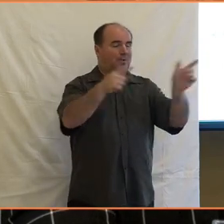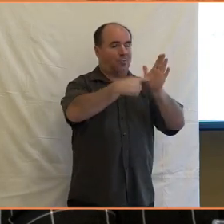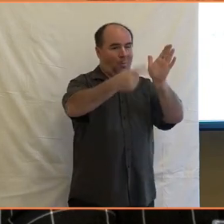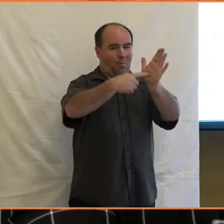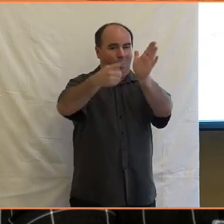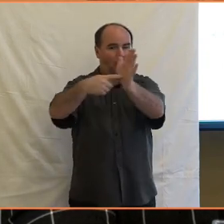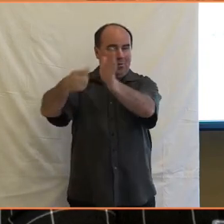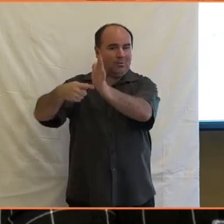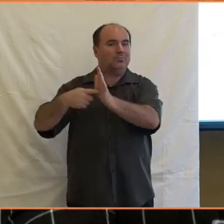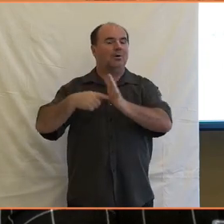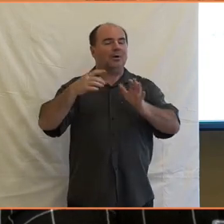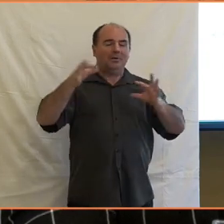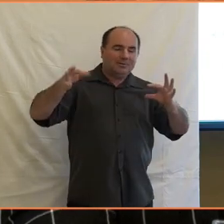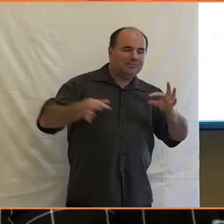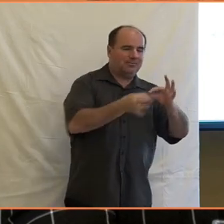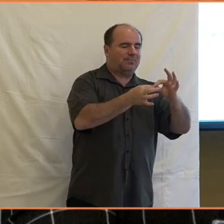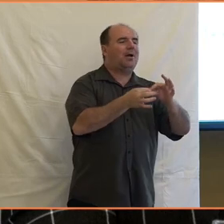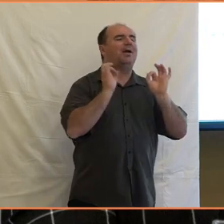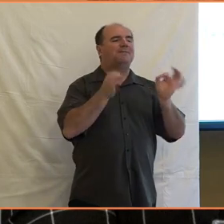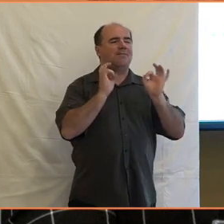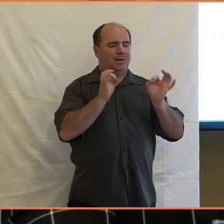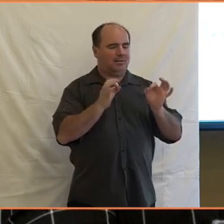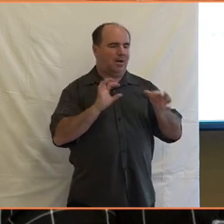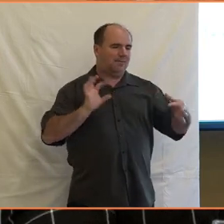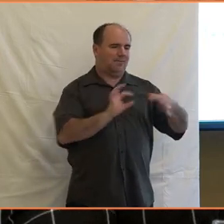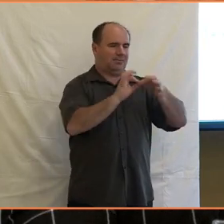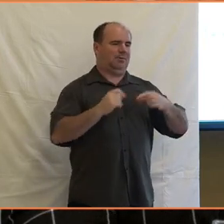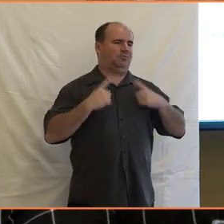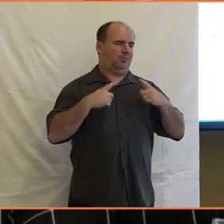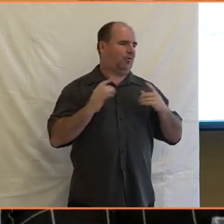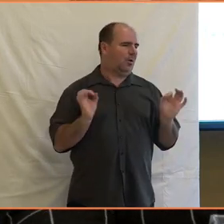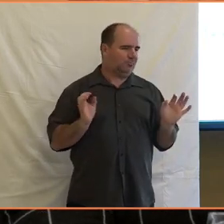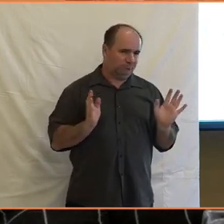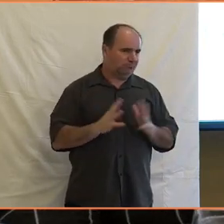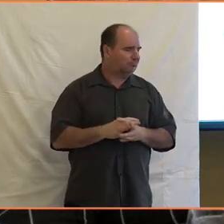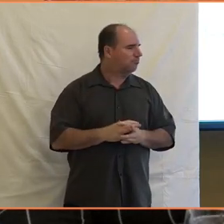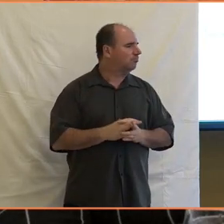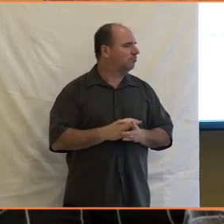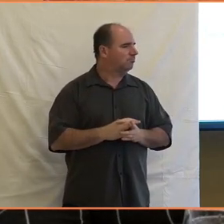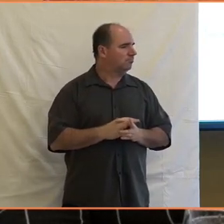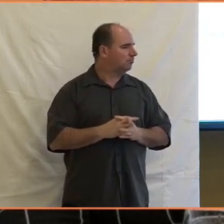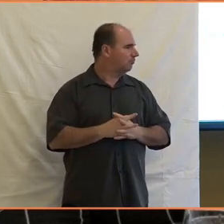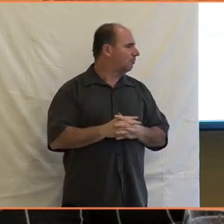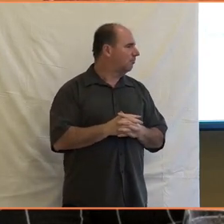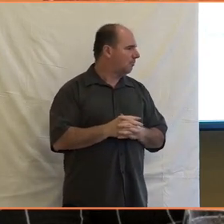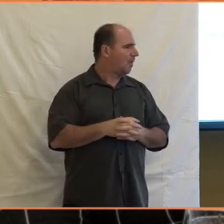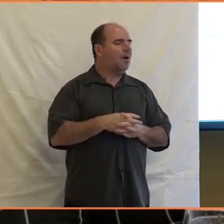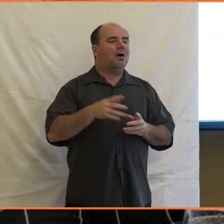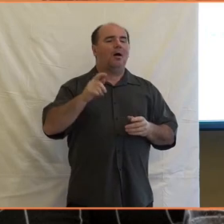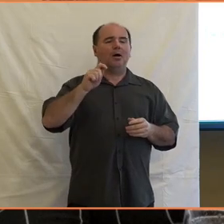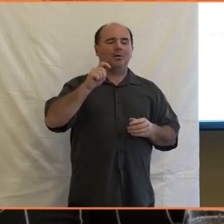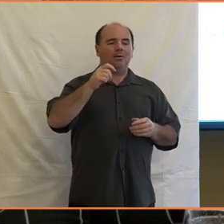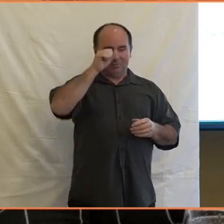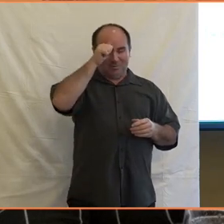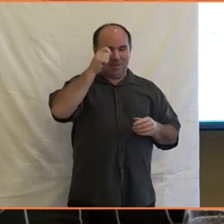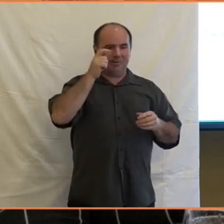na jejich kvalitu života a na nějaké to jejich začlenění ve společnosti. Ty klíčové dovednosti se potom